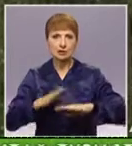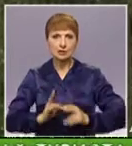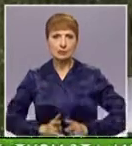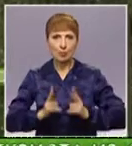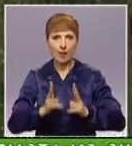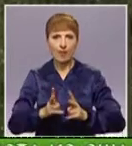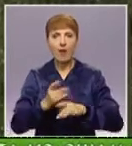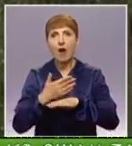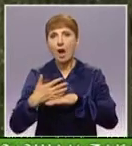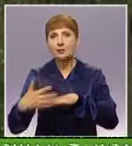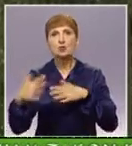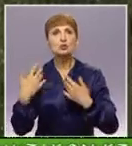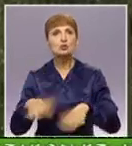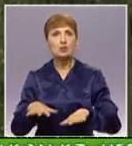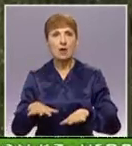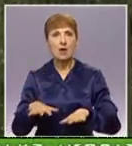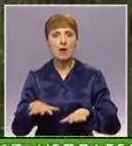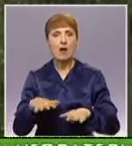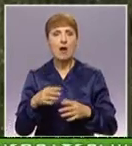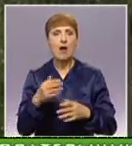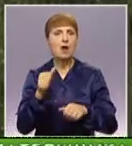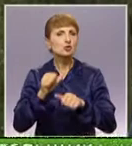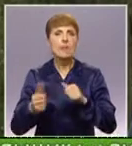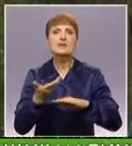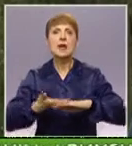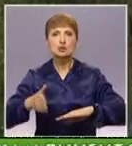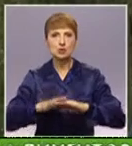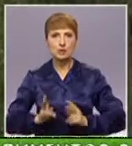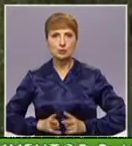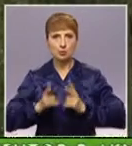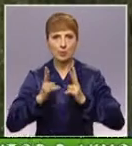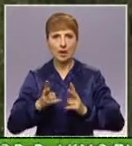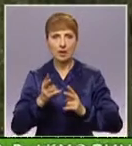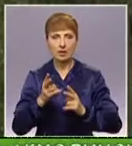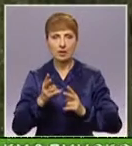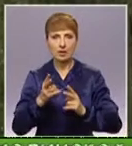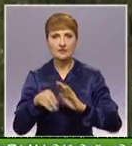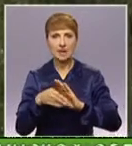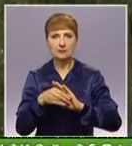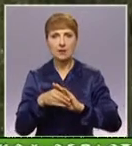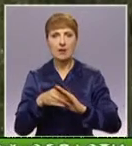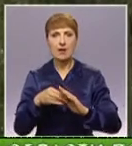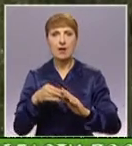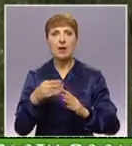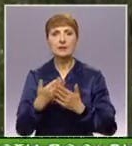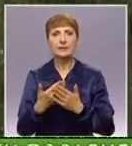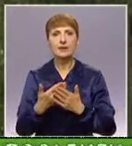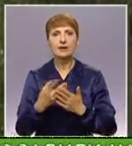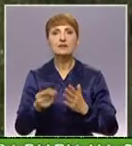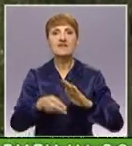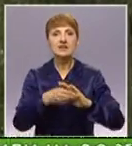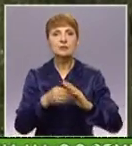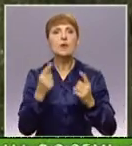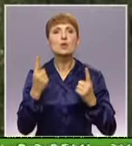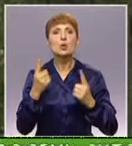дальше идут уже в основном особо тяжкие преступления. В данном случае получение взятки в